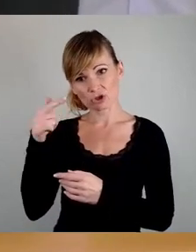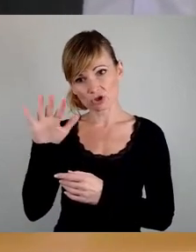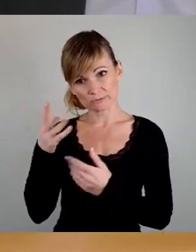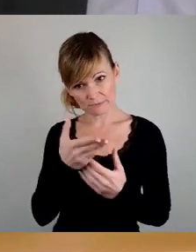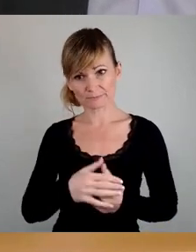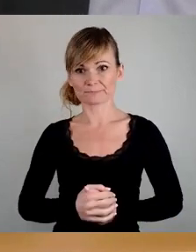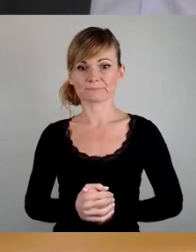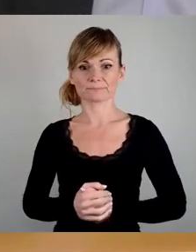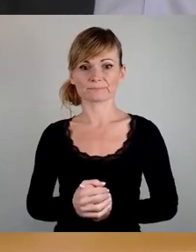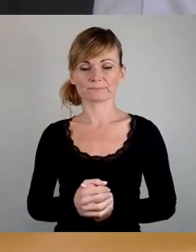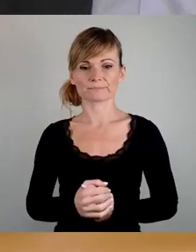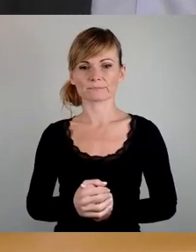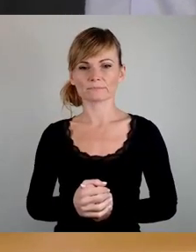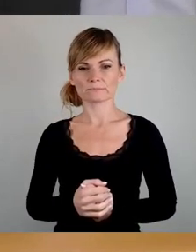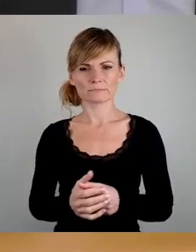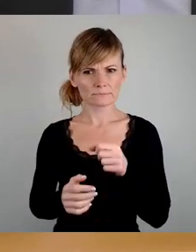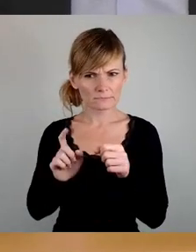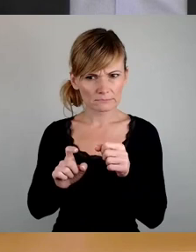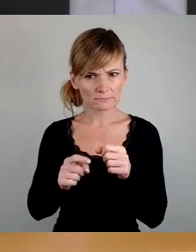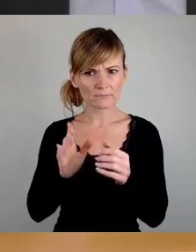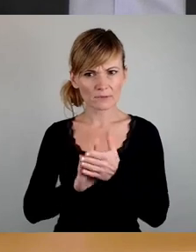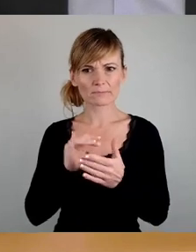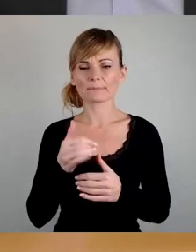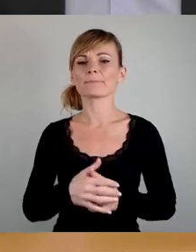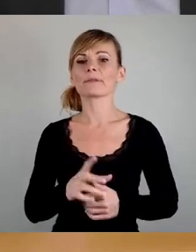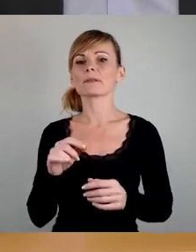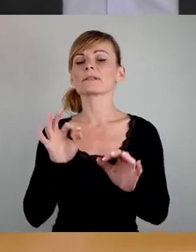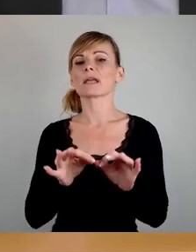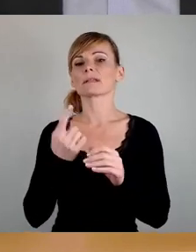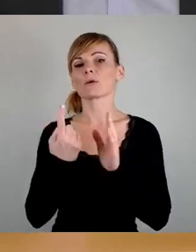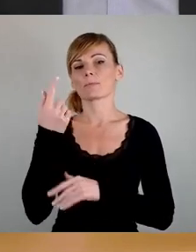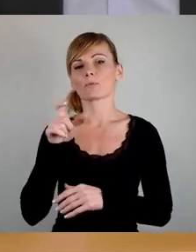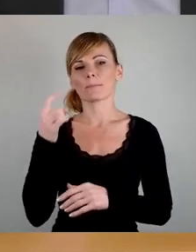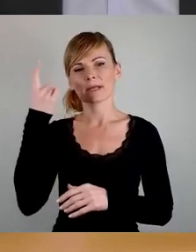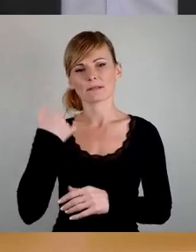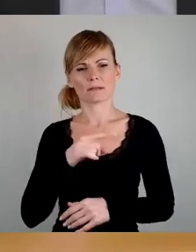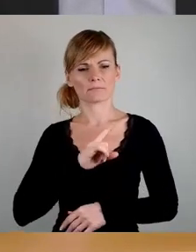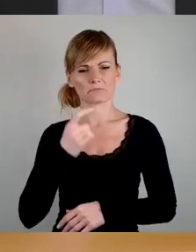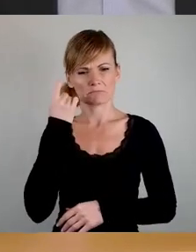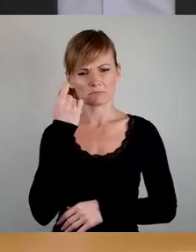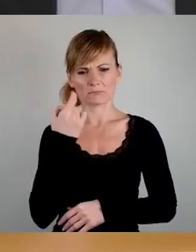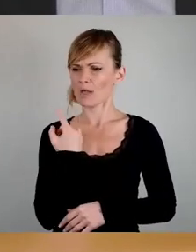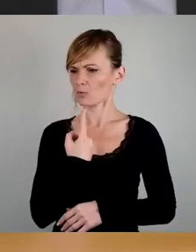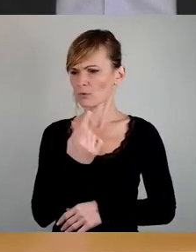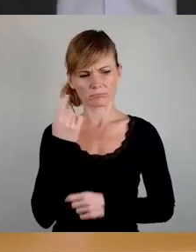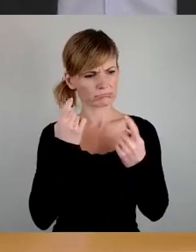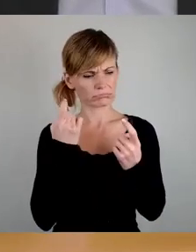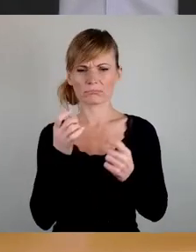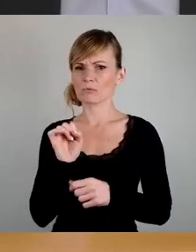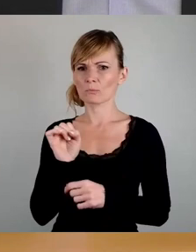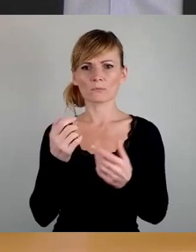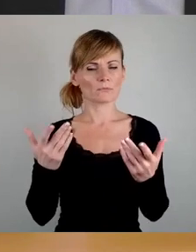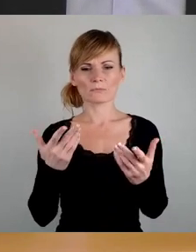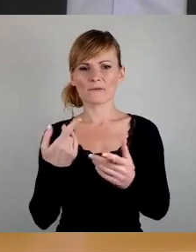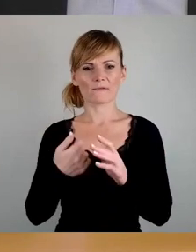Sehr geehrter Herr Oberbürgermeister, es kommt ein bisschen Verwunderung auf, bei uns aber auch bei der Wahl